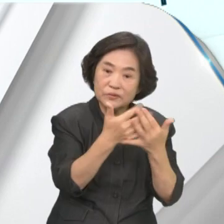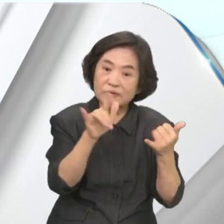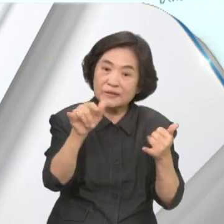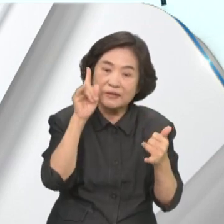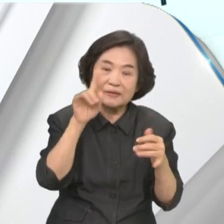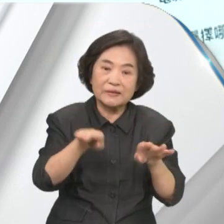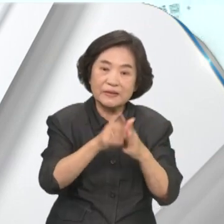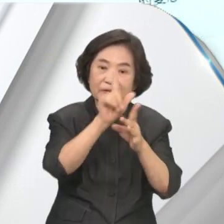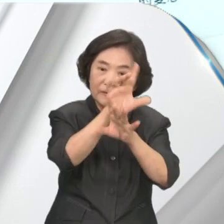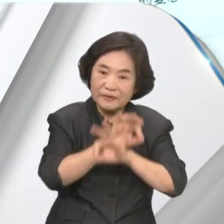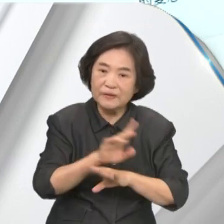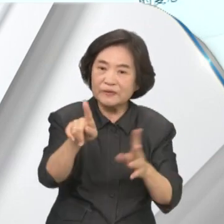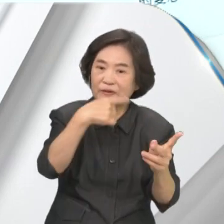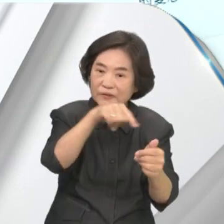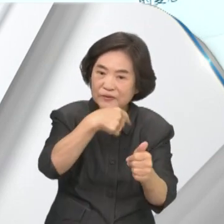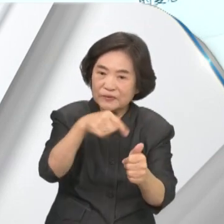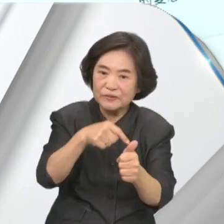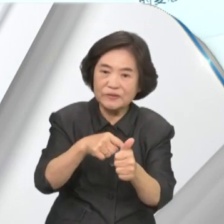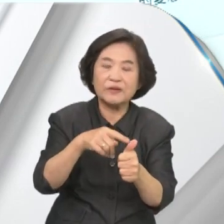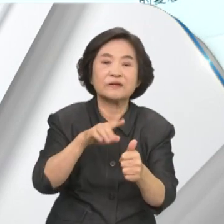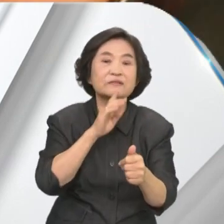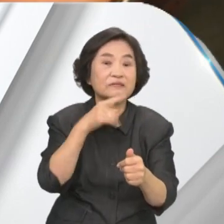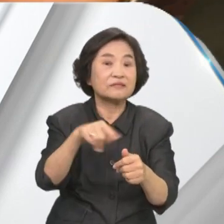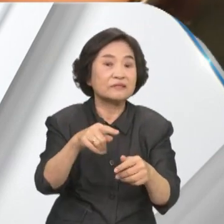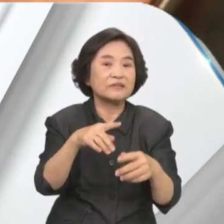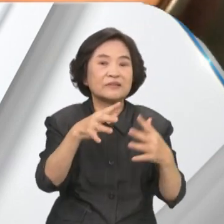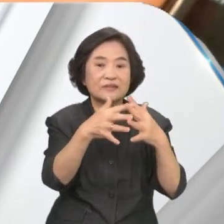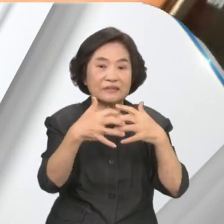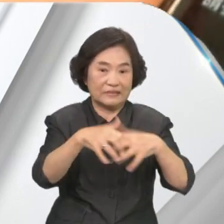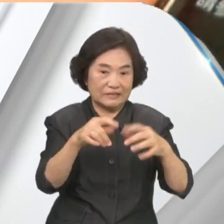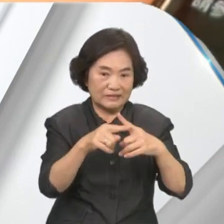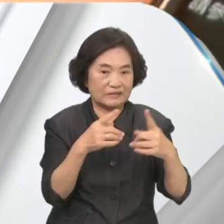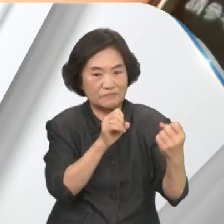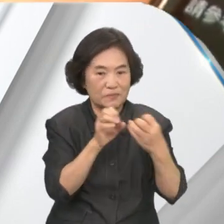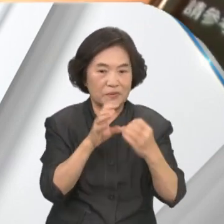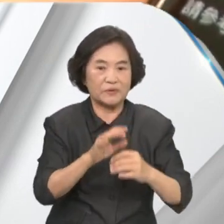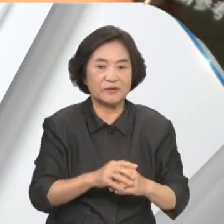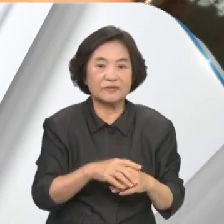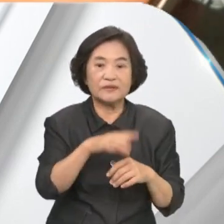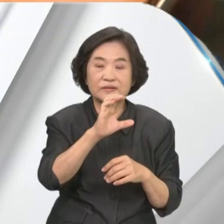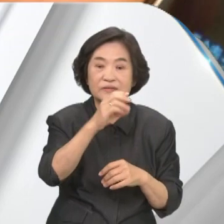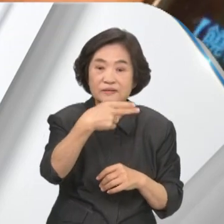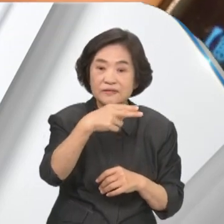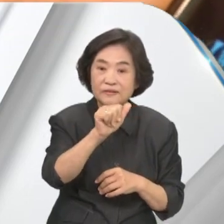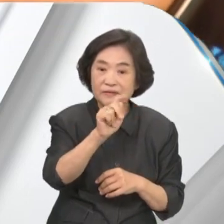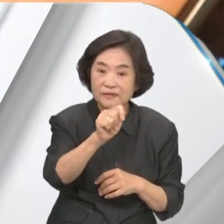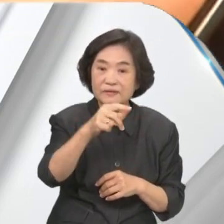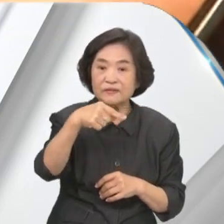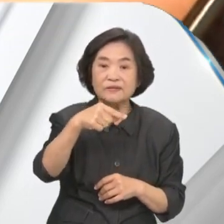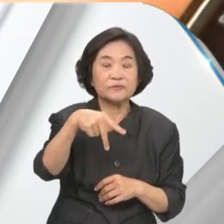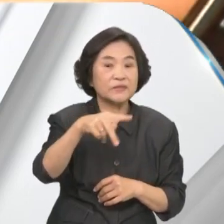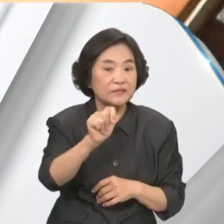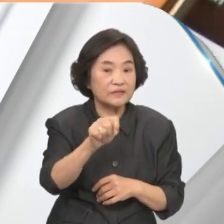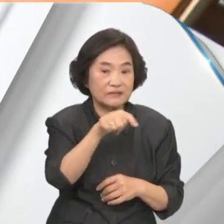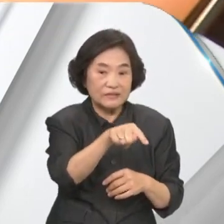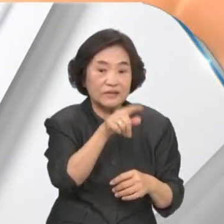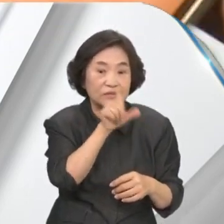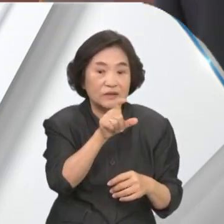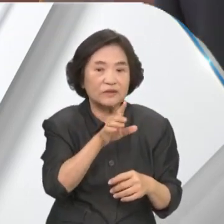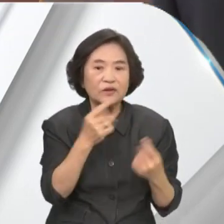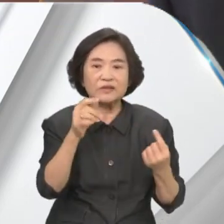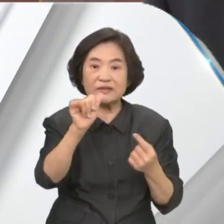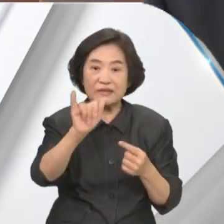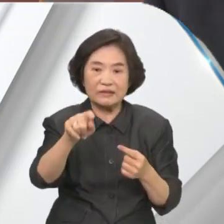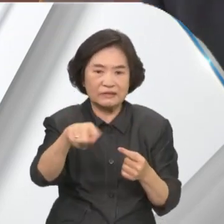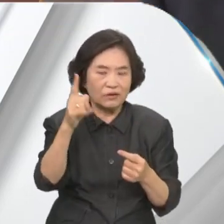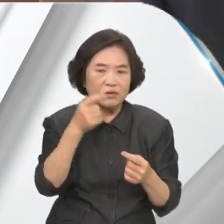察，合理来用 ChatGPT， 韩国确实查证过。 ChatGPT 就是 AI 界的 iPhone，